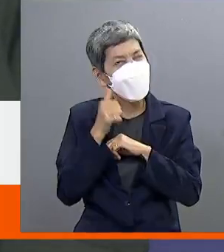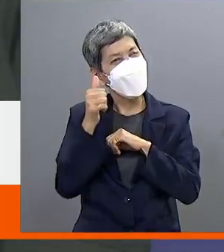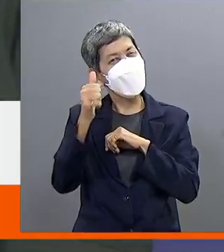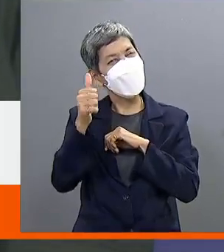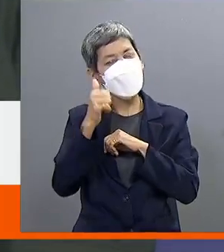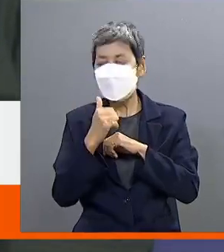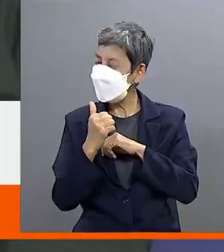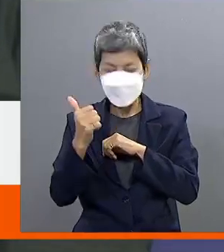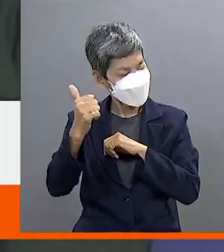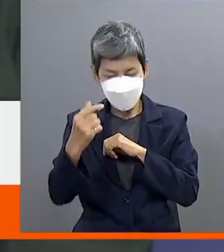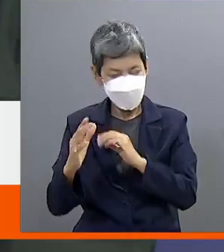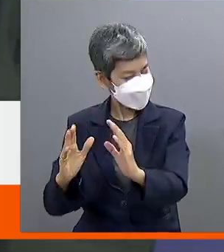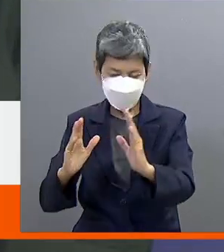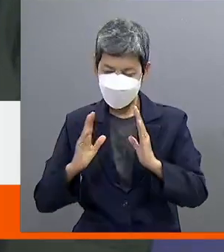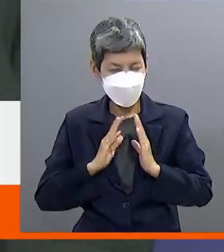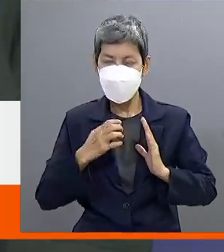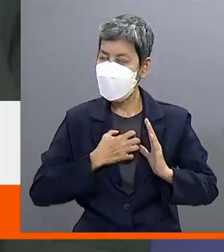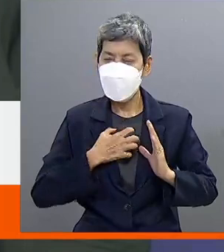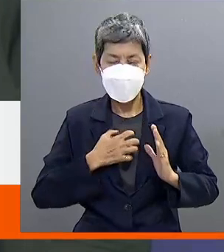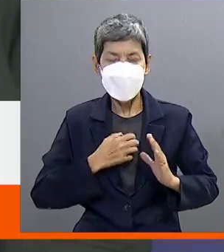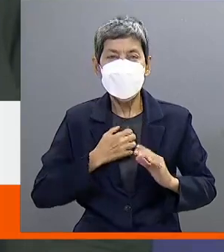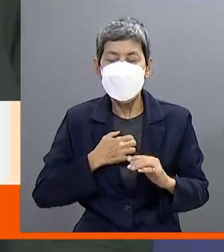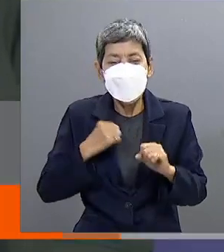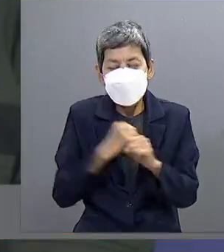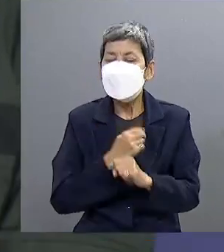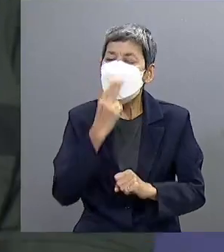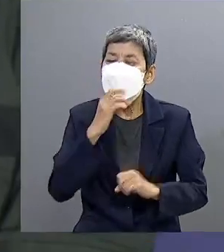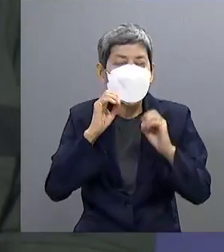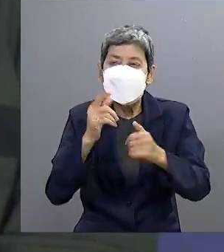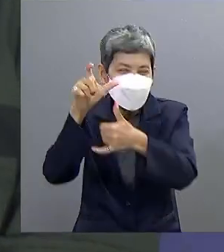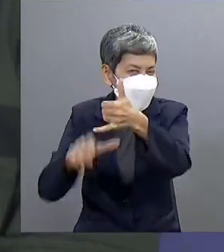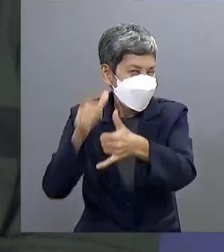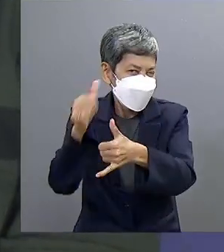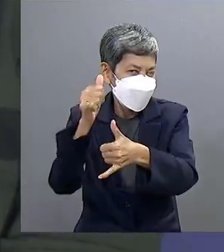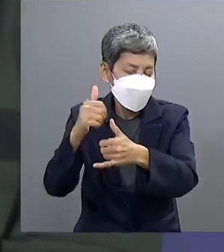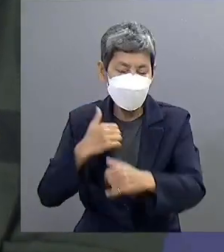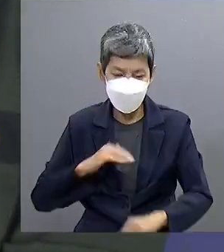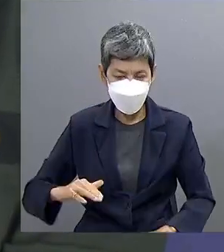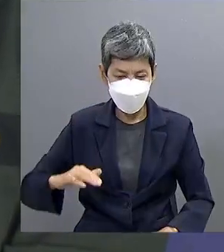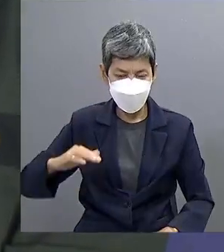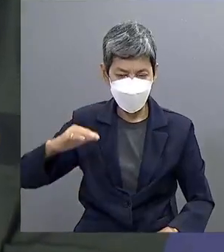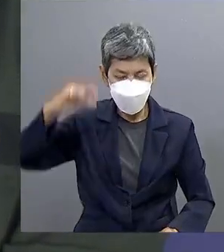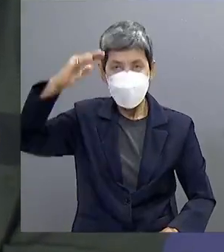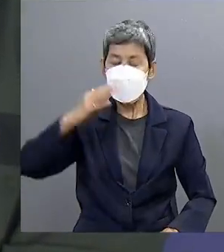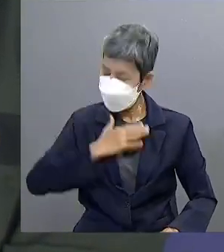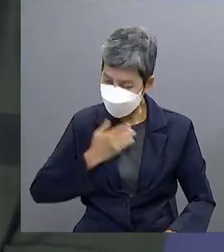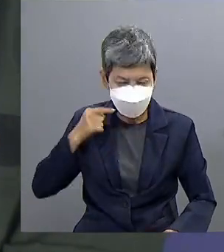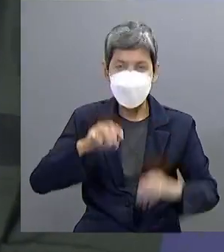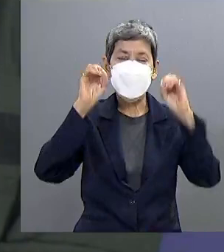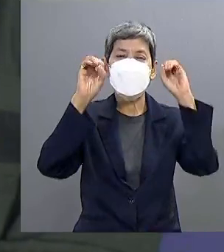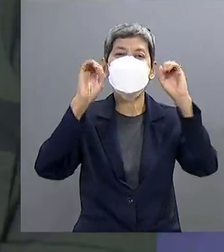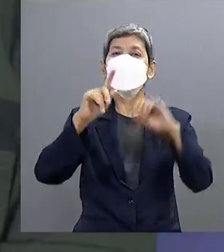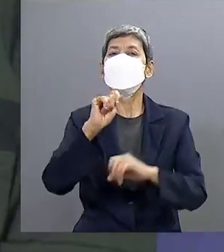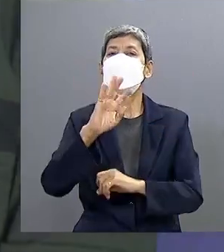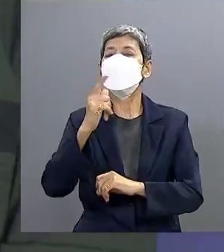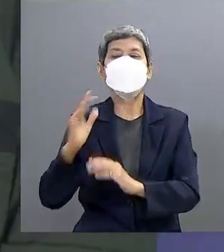เลยค่ะเรารู้สึกว่าเราประทับใจครูคนนี้มากพอเราโตขึ้นมาเราก็จะกลับมาเป็นครูตชด.เหมือนกับครูคน